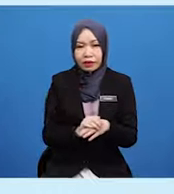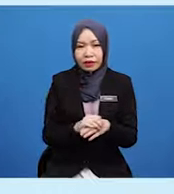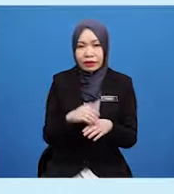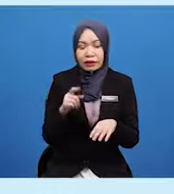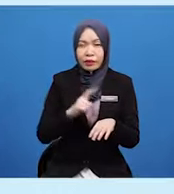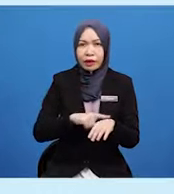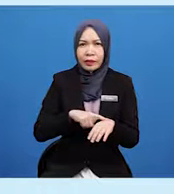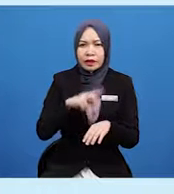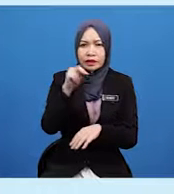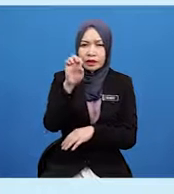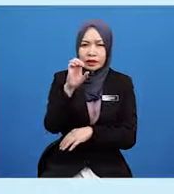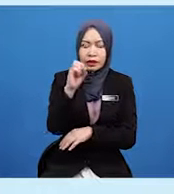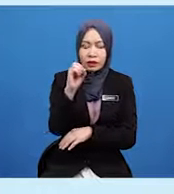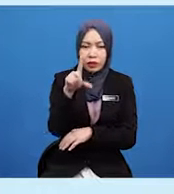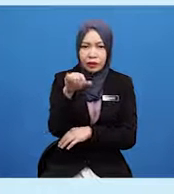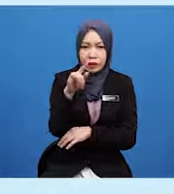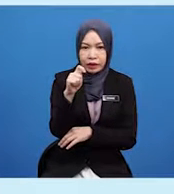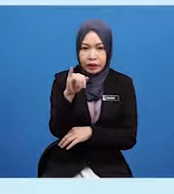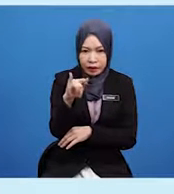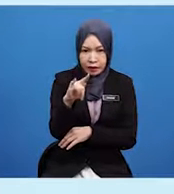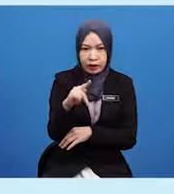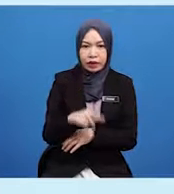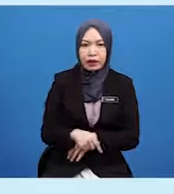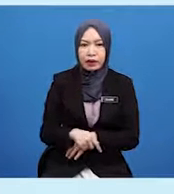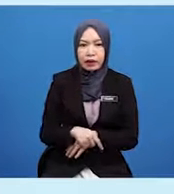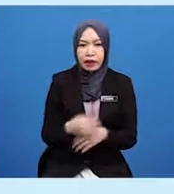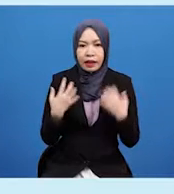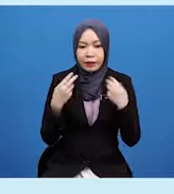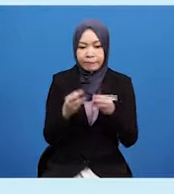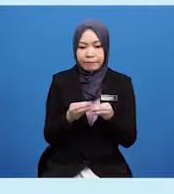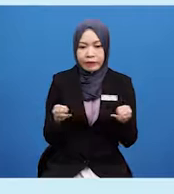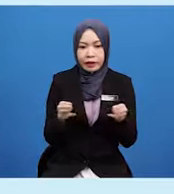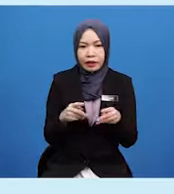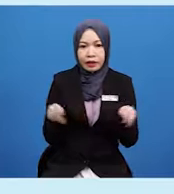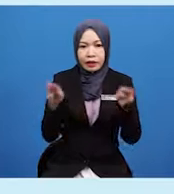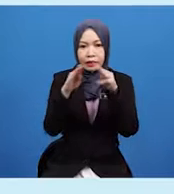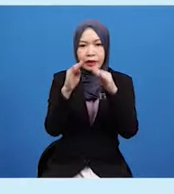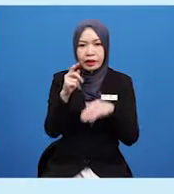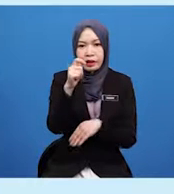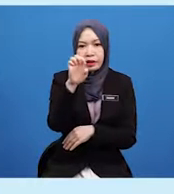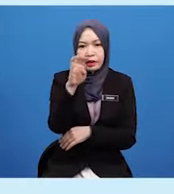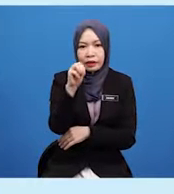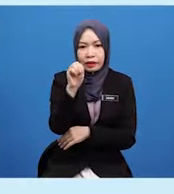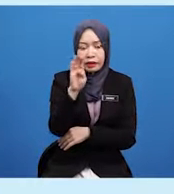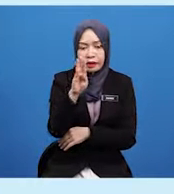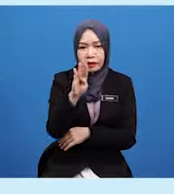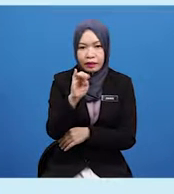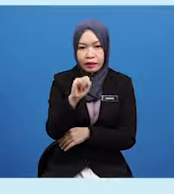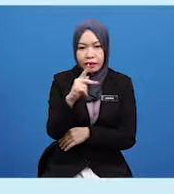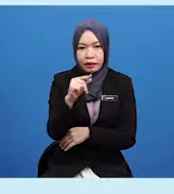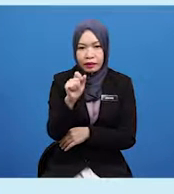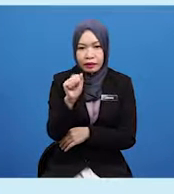yaitu 10.000 tahun sebelum masehi pada zaman itu juga manusia telah mempunyai